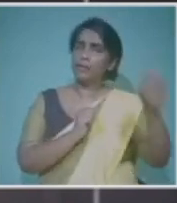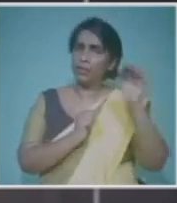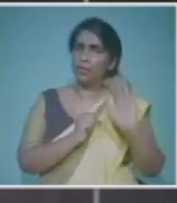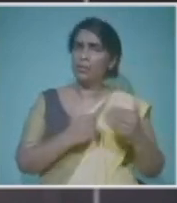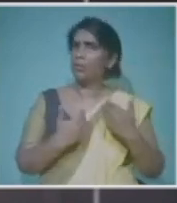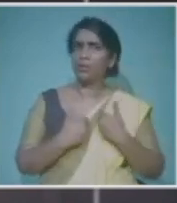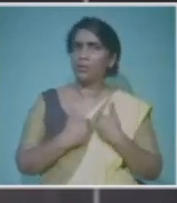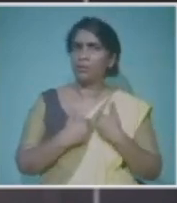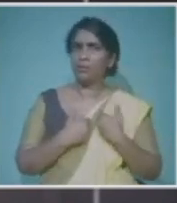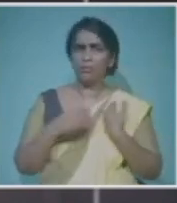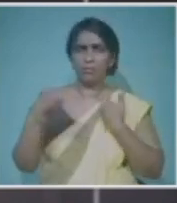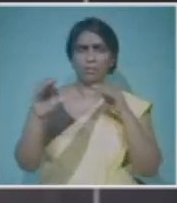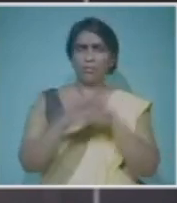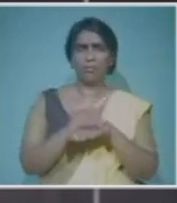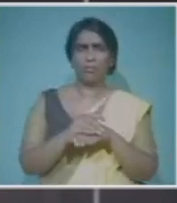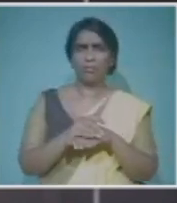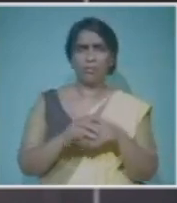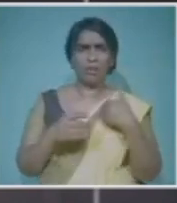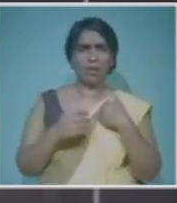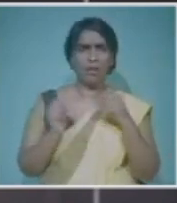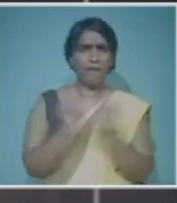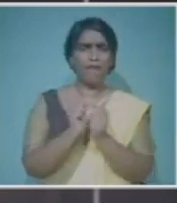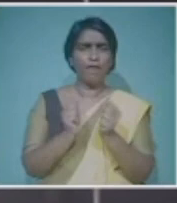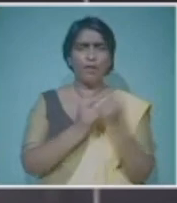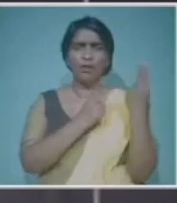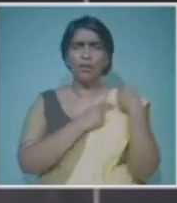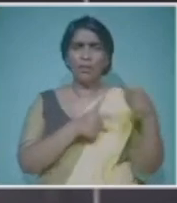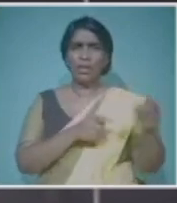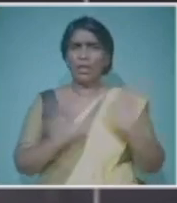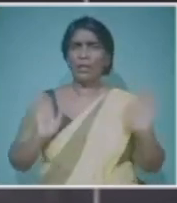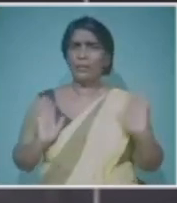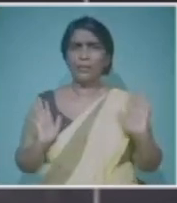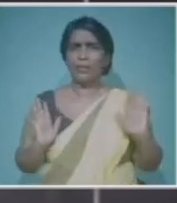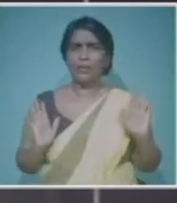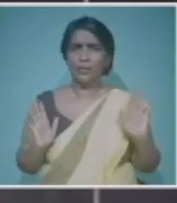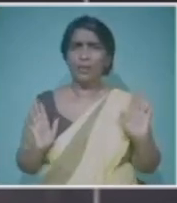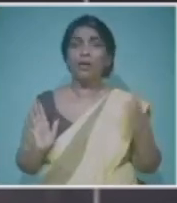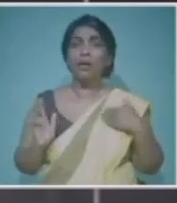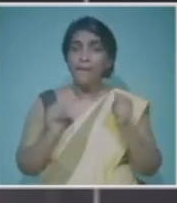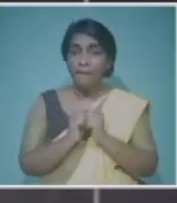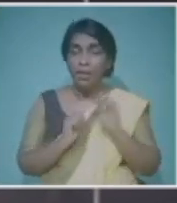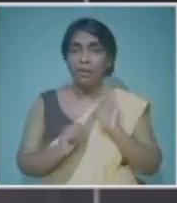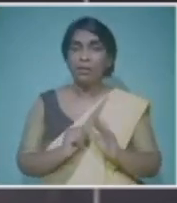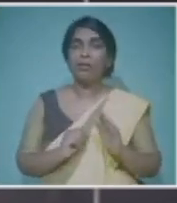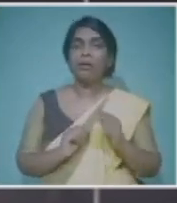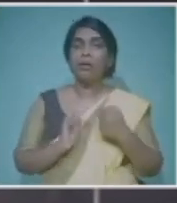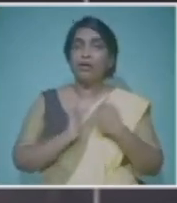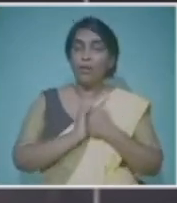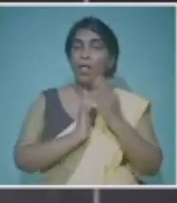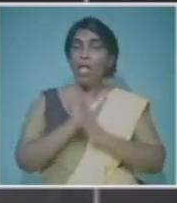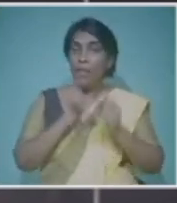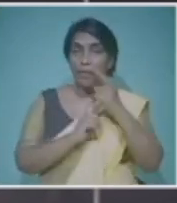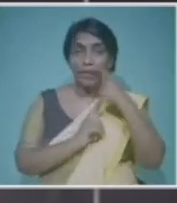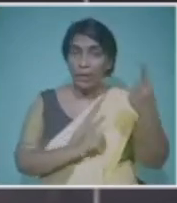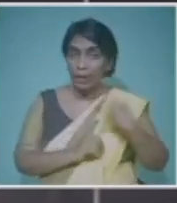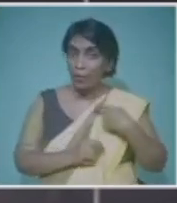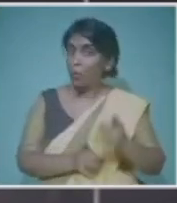මොකද අපිට මේකට මේක නෙවෙයි අපේ විෂය පතය. අපි මේක කරේ ගරු ඇමතුමාගේ